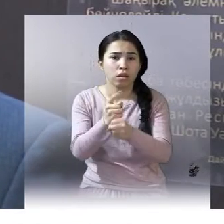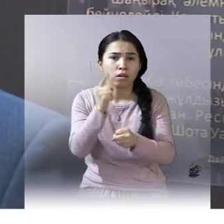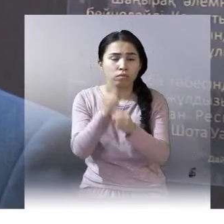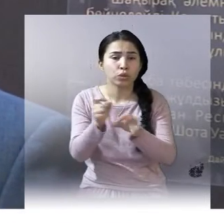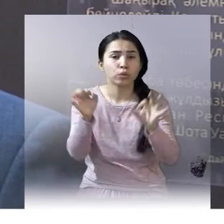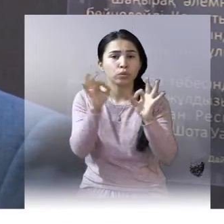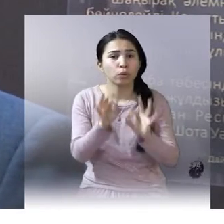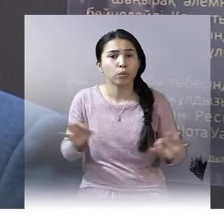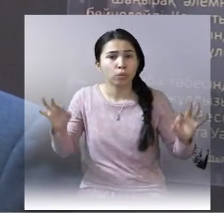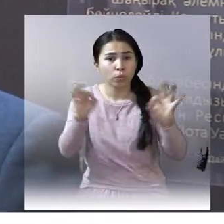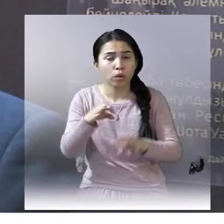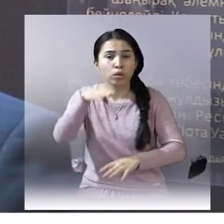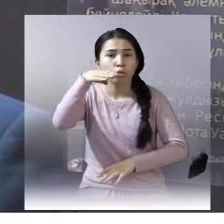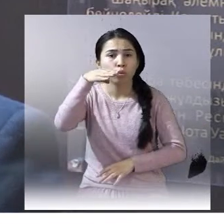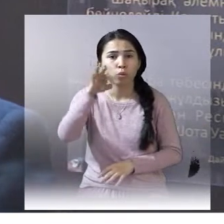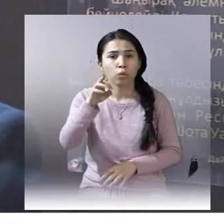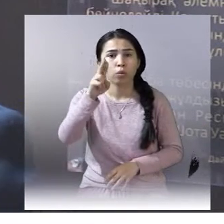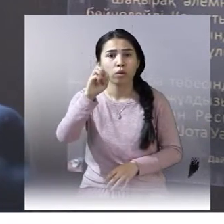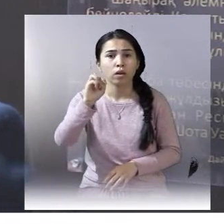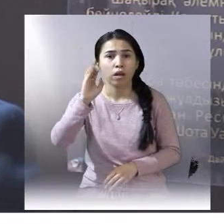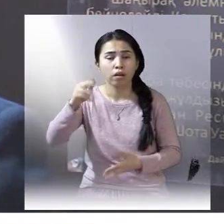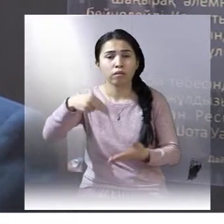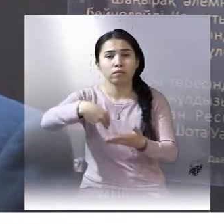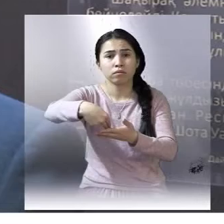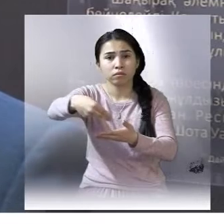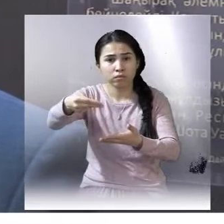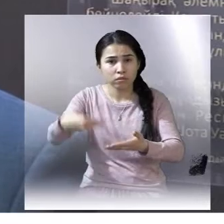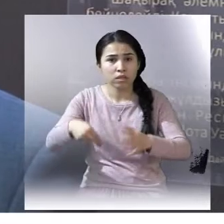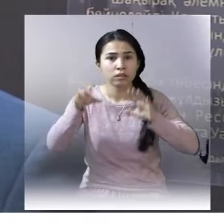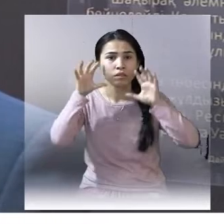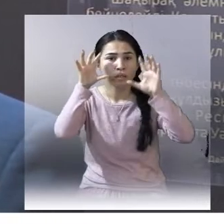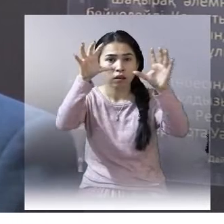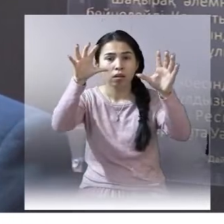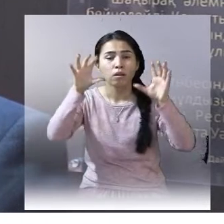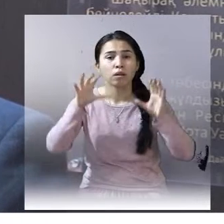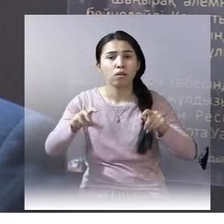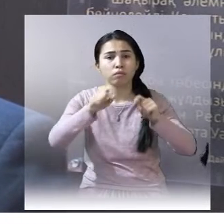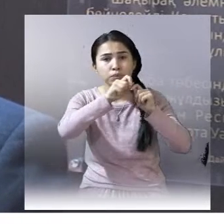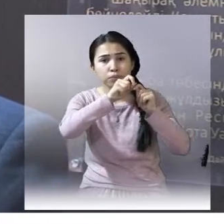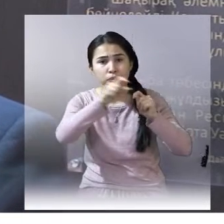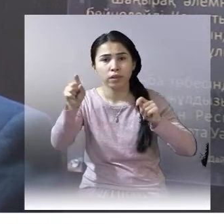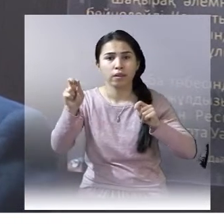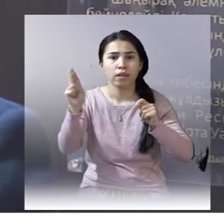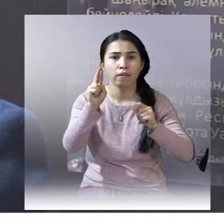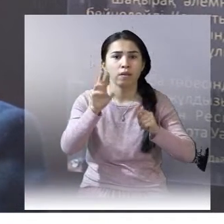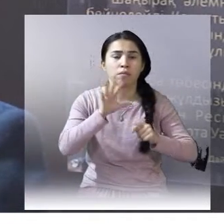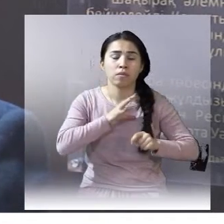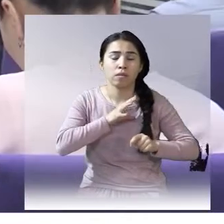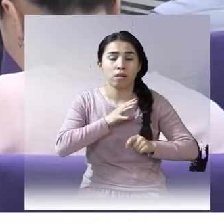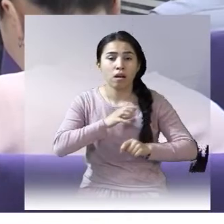бастап барлық нормативтік құқықтық актілерге сыбайлас жемқорлыққа қарсы бағытталған сараптама жұмыстары